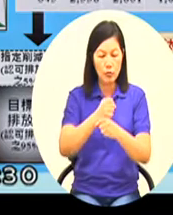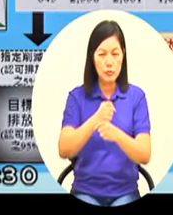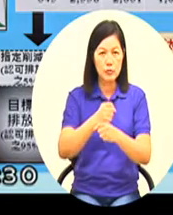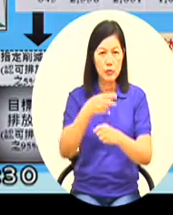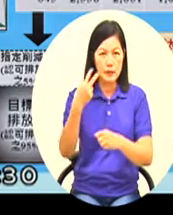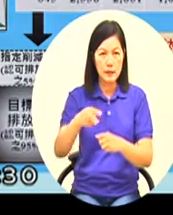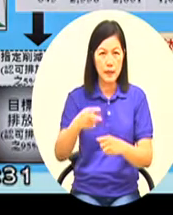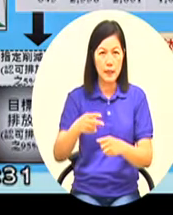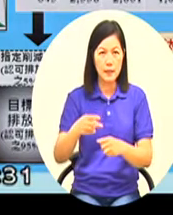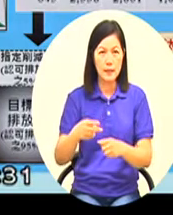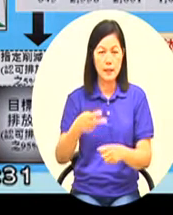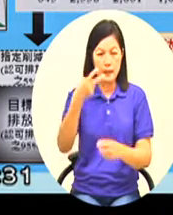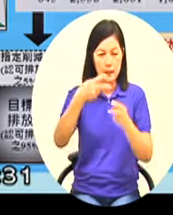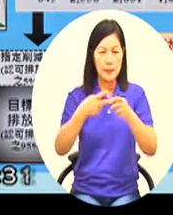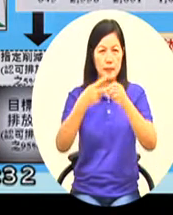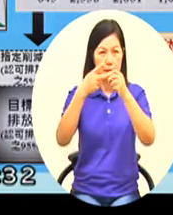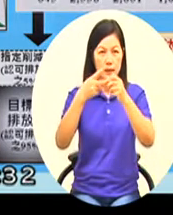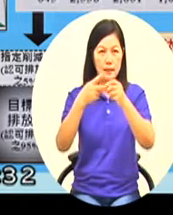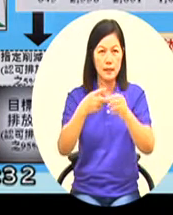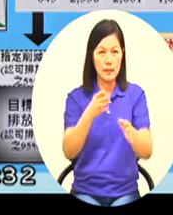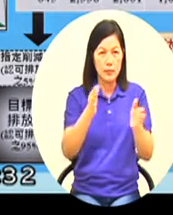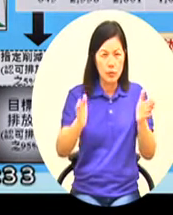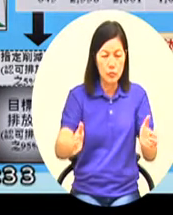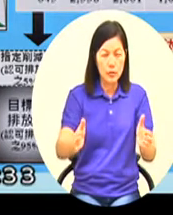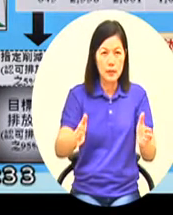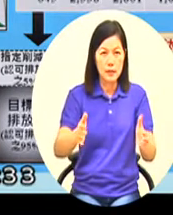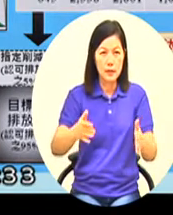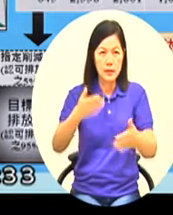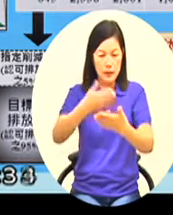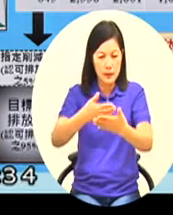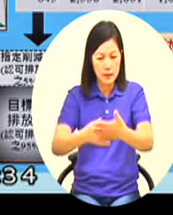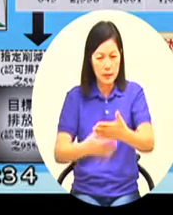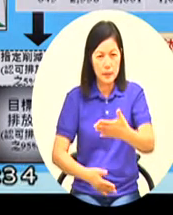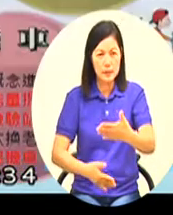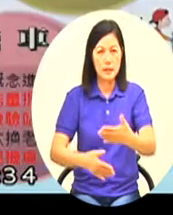第二阶段的5%的一个减量的一个作业。